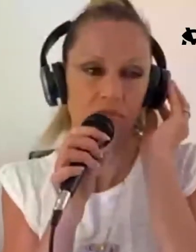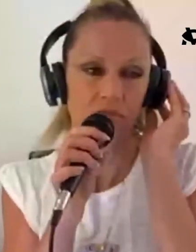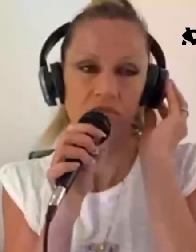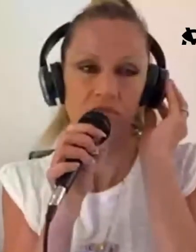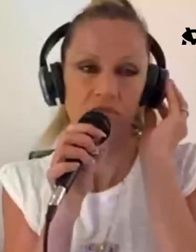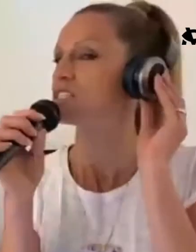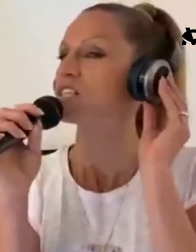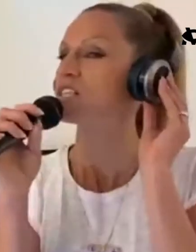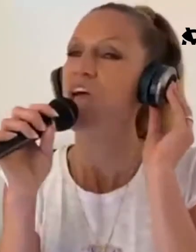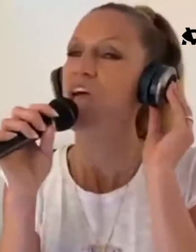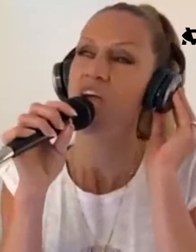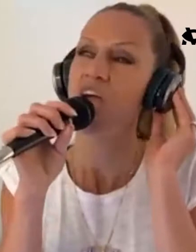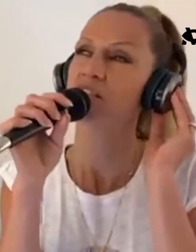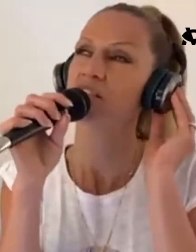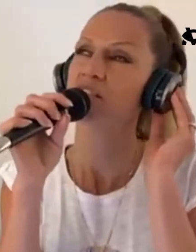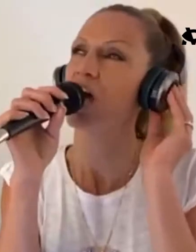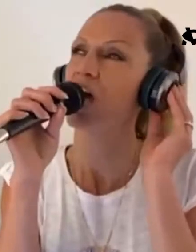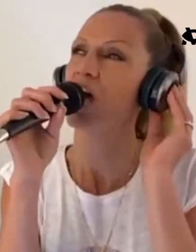senza